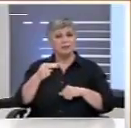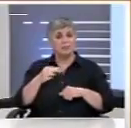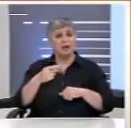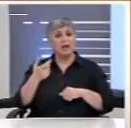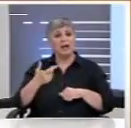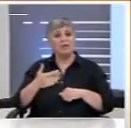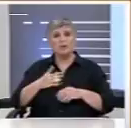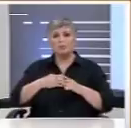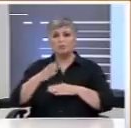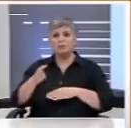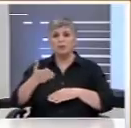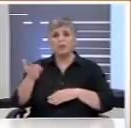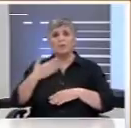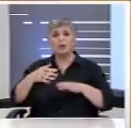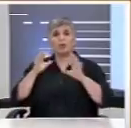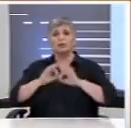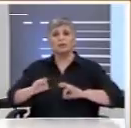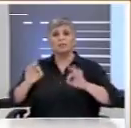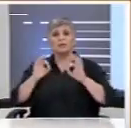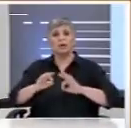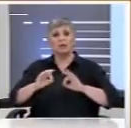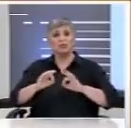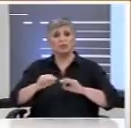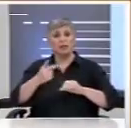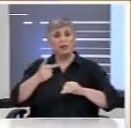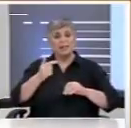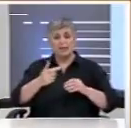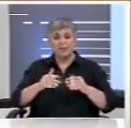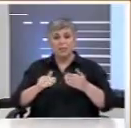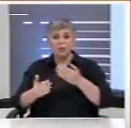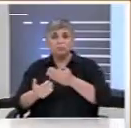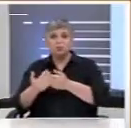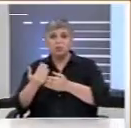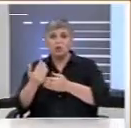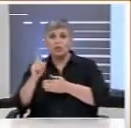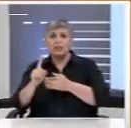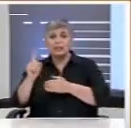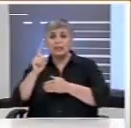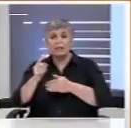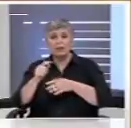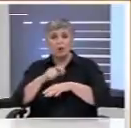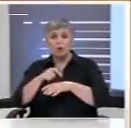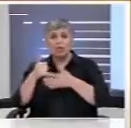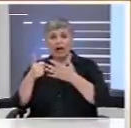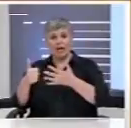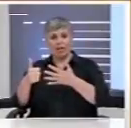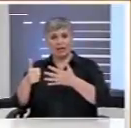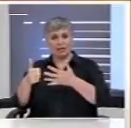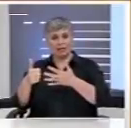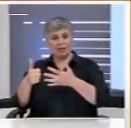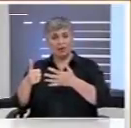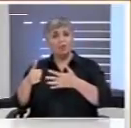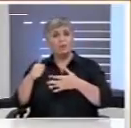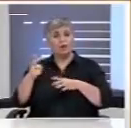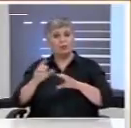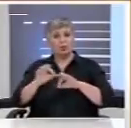προετοιμάσουν νέα κείμενα για 6 ώρα το πρωί της Κυριακής. Και ούτε μια φορά αυτοί οι άνθρωποι που τους χλεβάζουμε τους